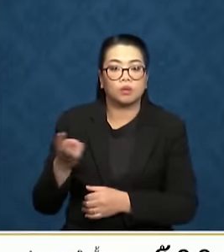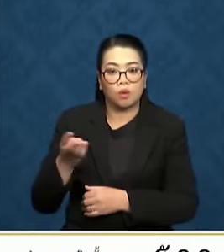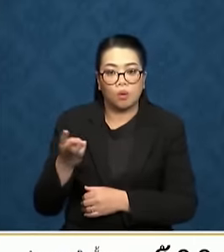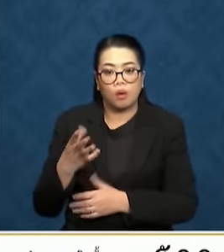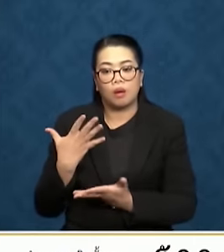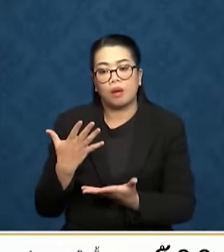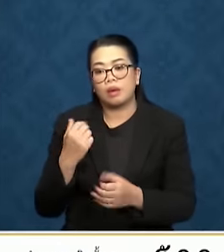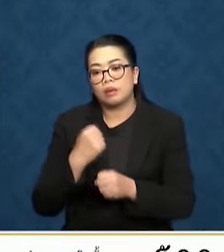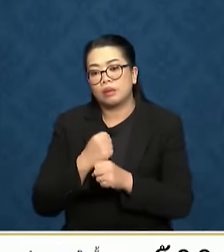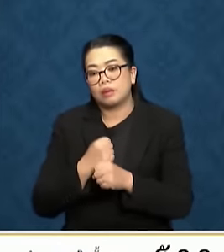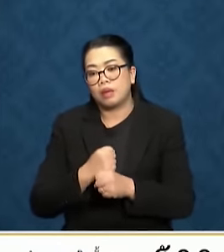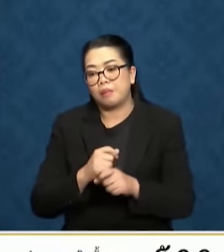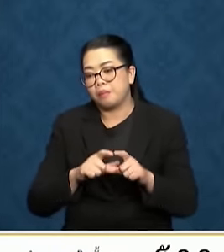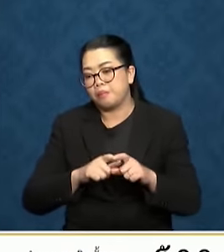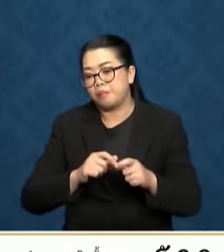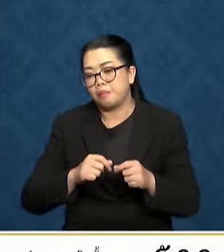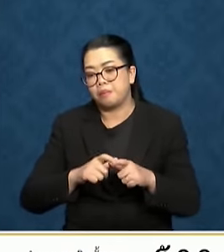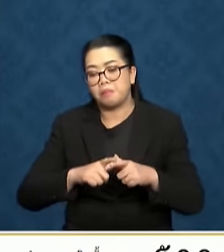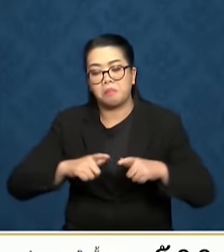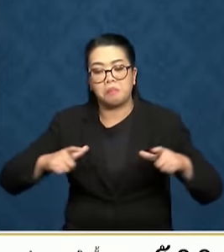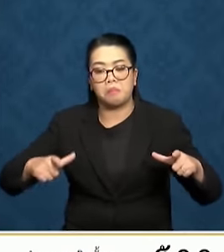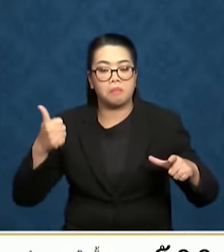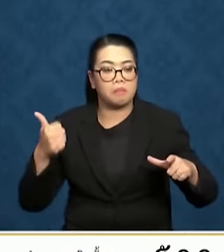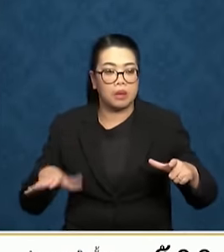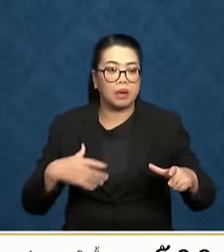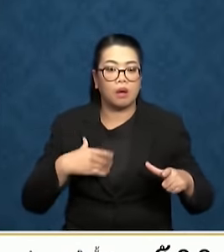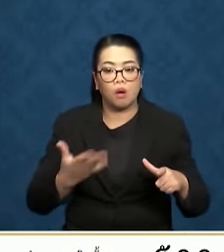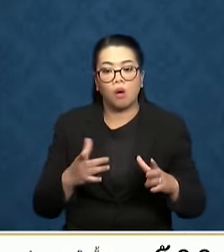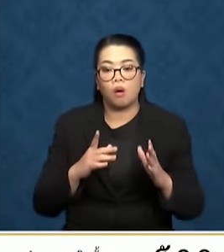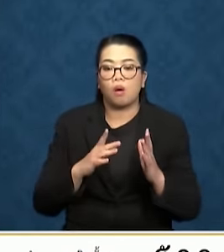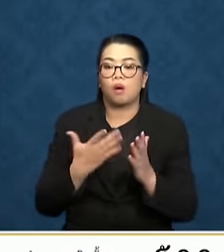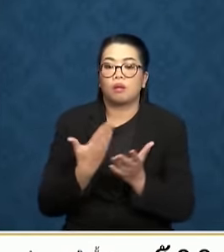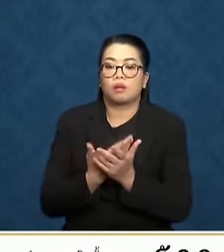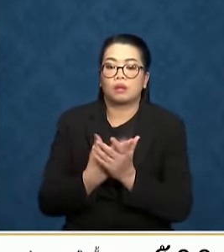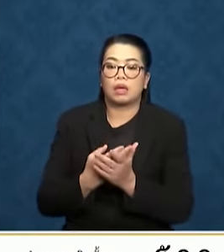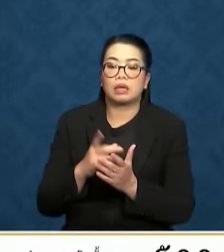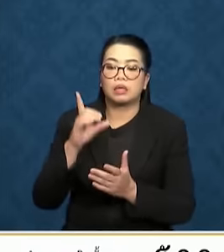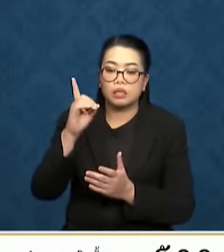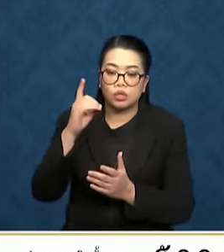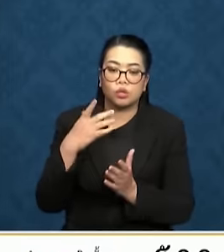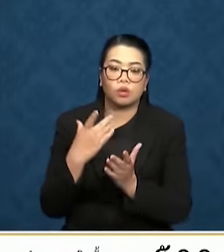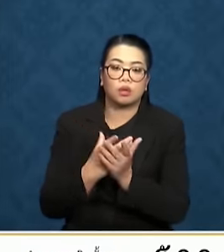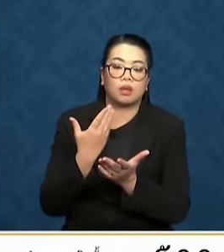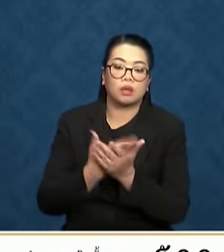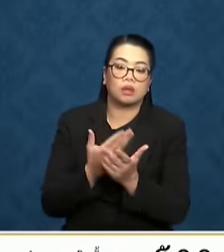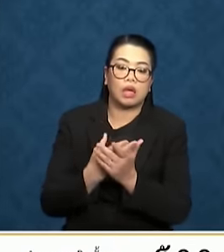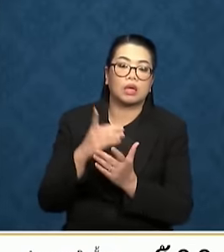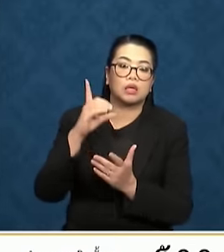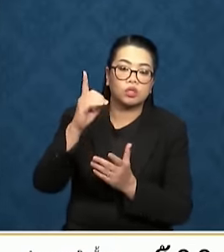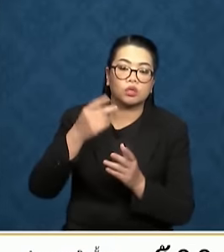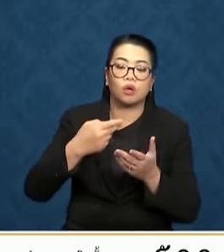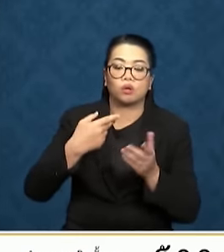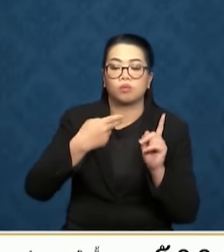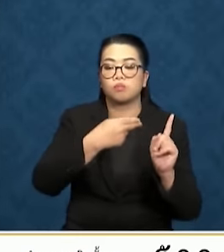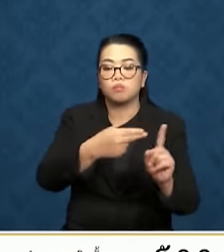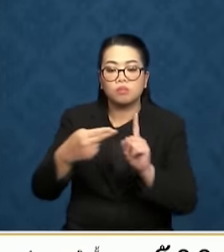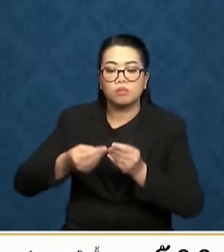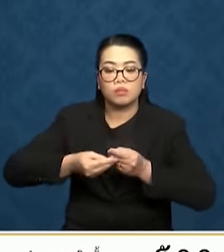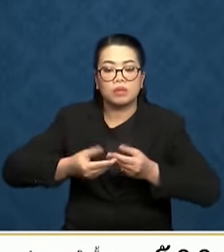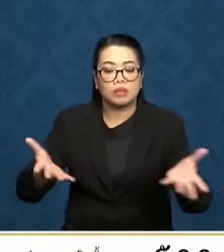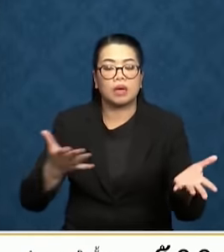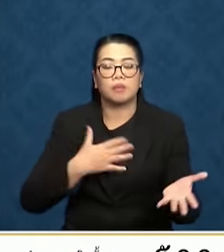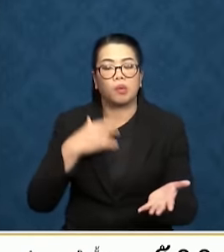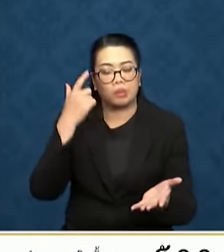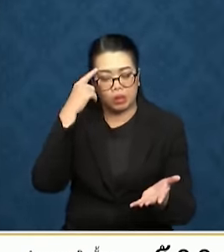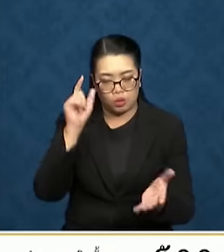ไม่สามารถที่จะขยายได้แน่นอนว่าท่านอาจจะพูดว่าก็Digital walletไงคุณพิธา Digitalwalletเนี่ยยิ่งทำมาแล้วก็จะทำให้เข้าฐานภาษีแต่ผมคิดว่า